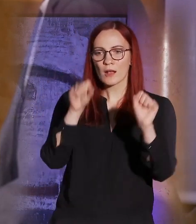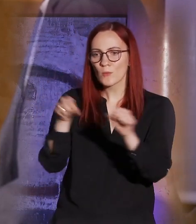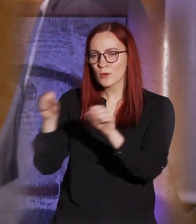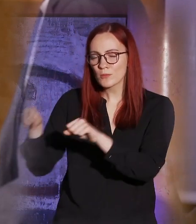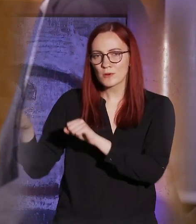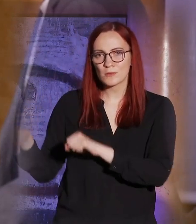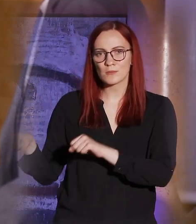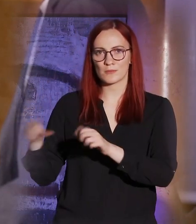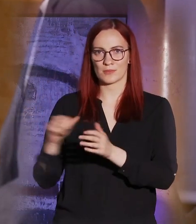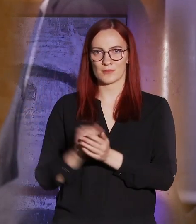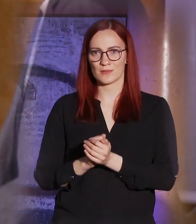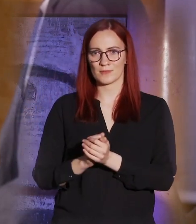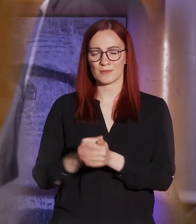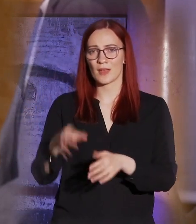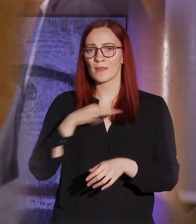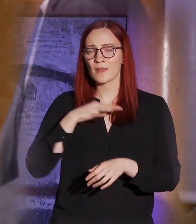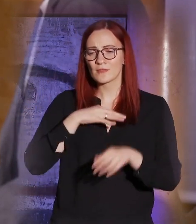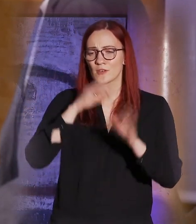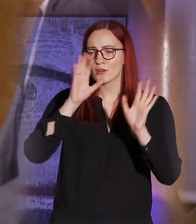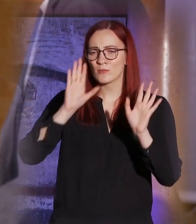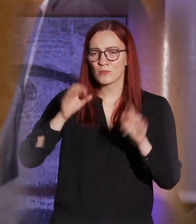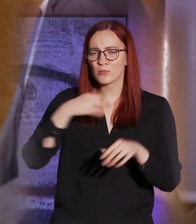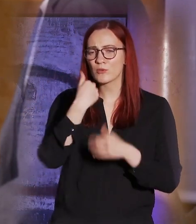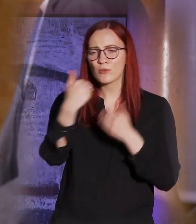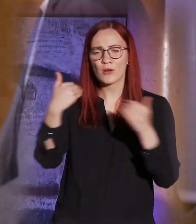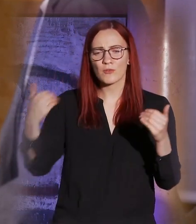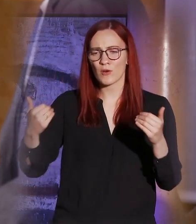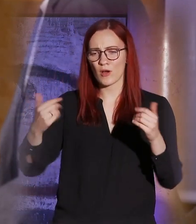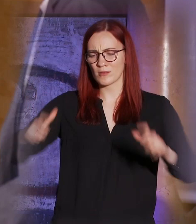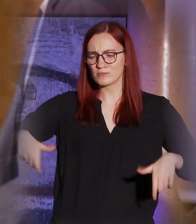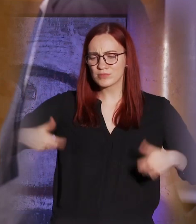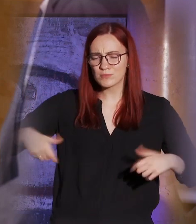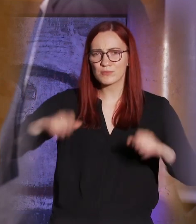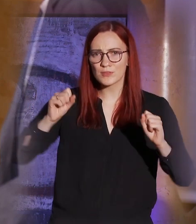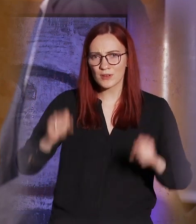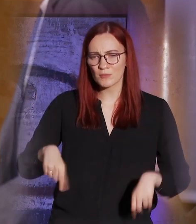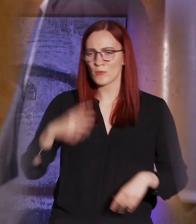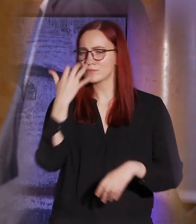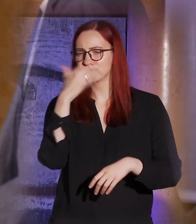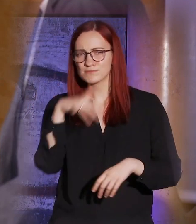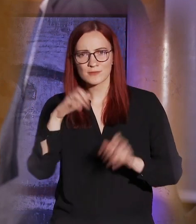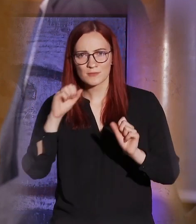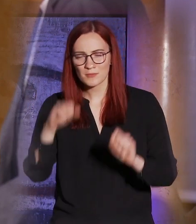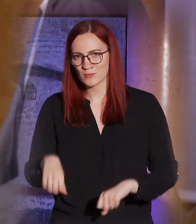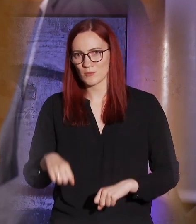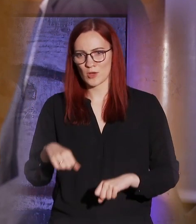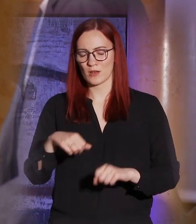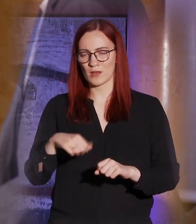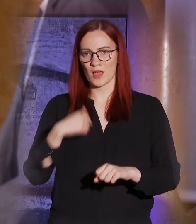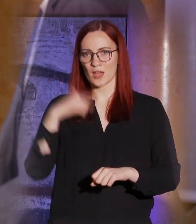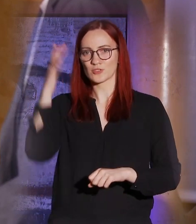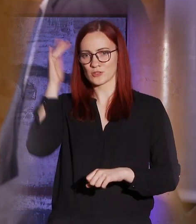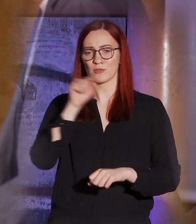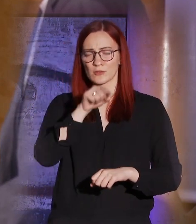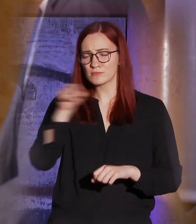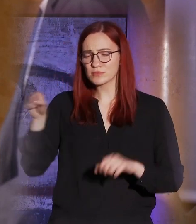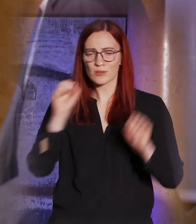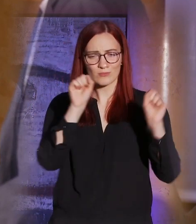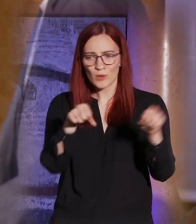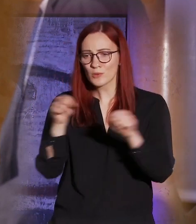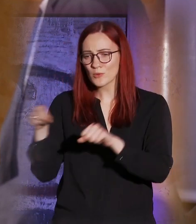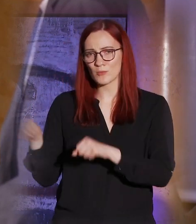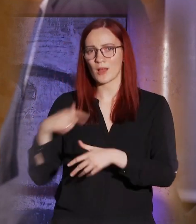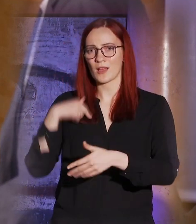tokias, man nesvarbu, jis mato, juda kaip vežimėliu ir ten nepasitiki. Man atrodo, kad jis viską gali. Aš taip